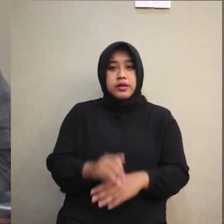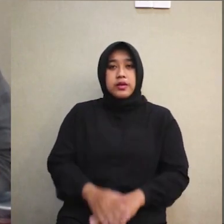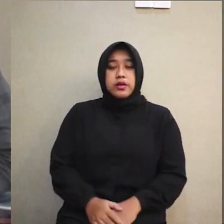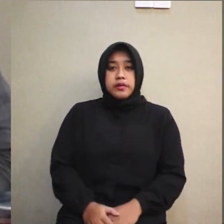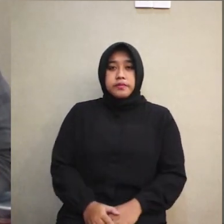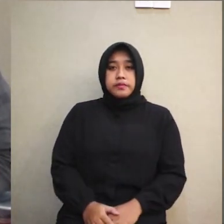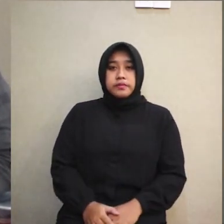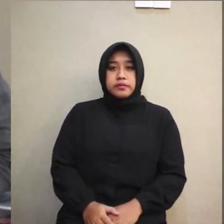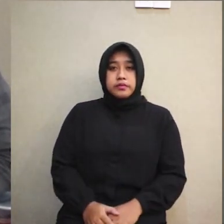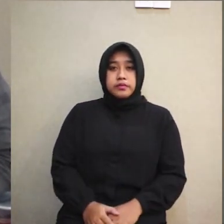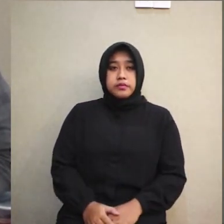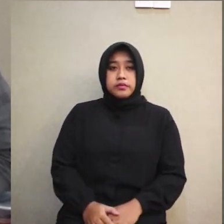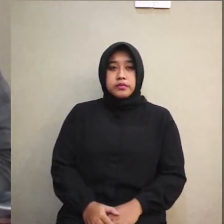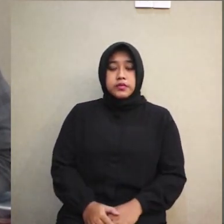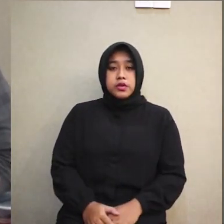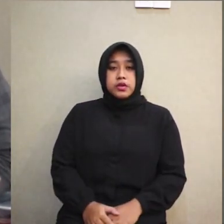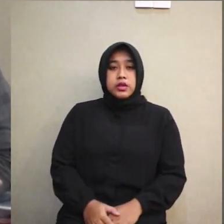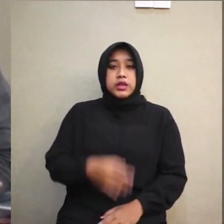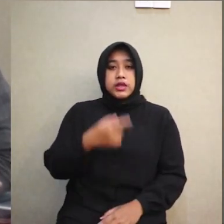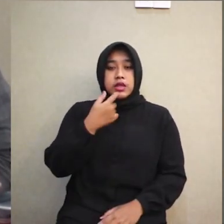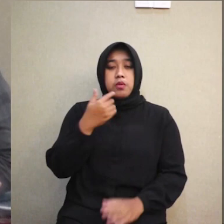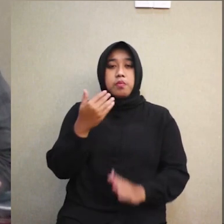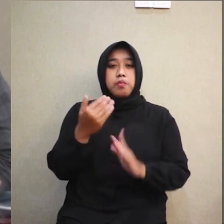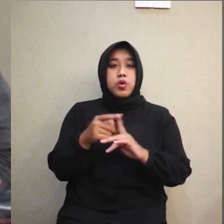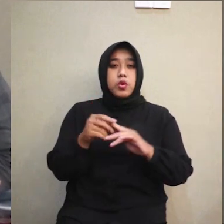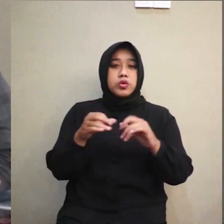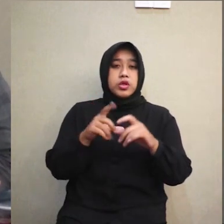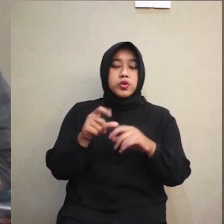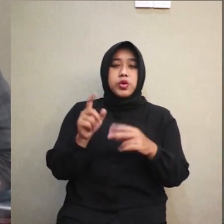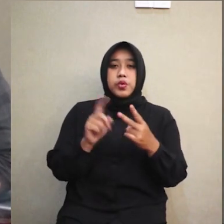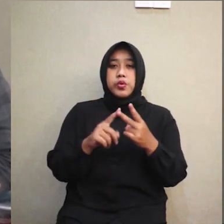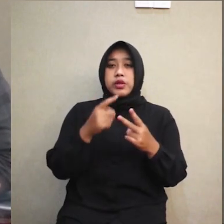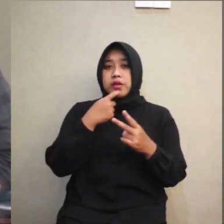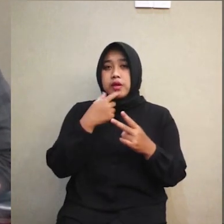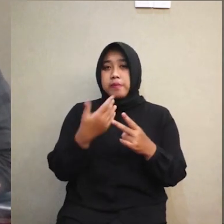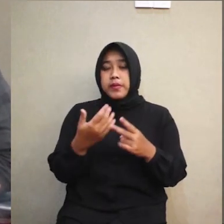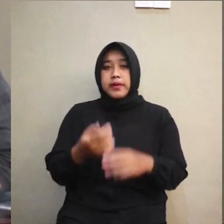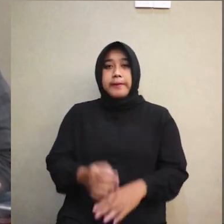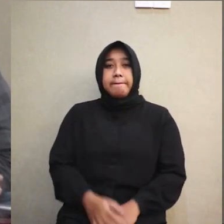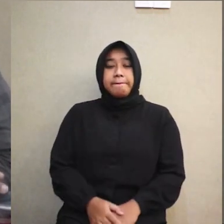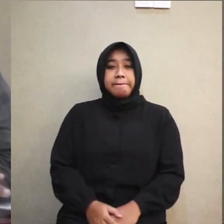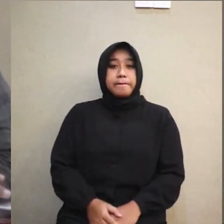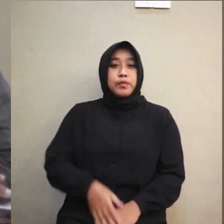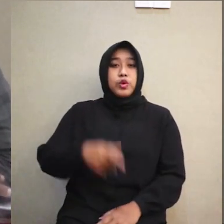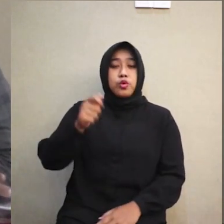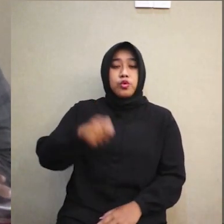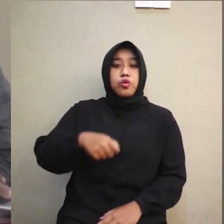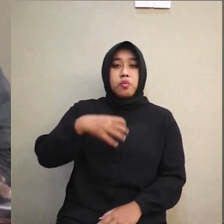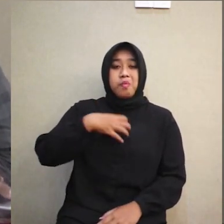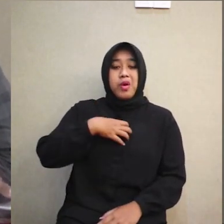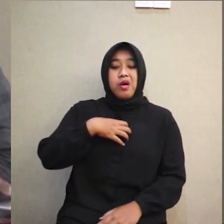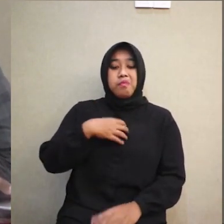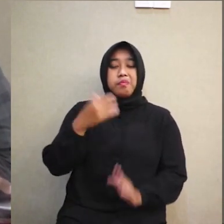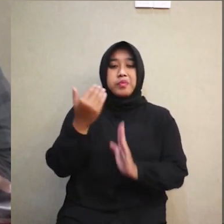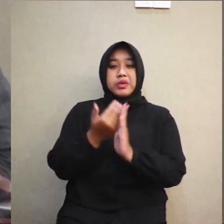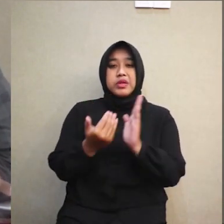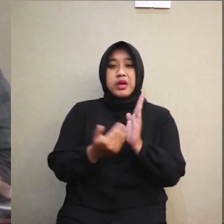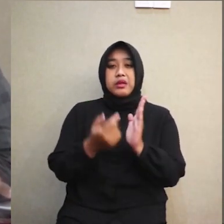satu berkaitan dengan prosedur Nah yang kedua hukum HAM juga mensyaratkan